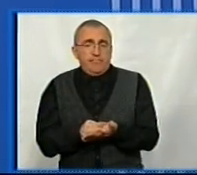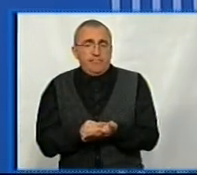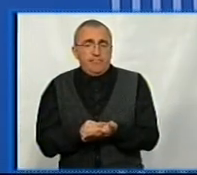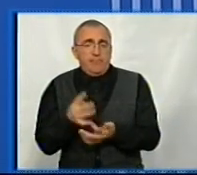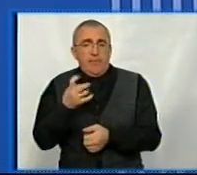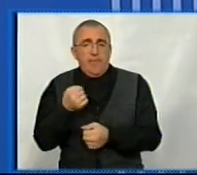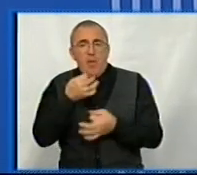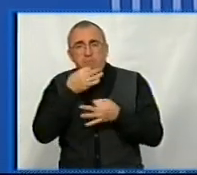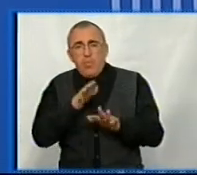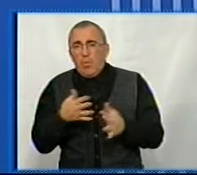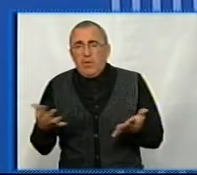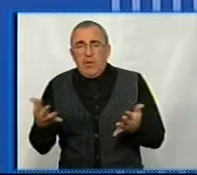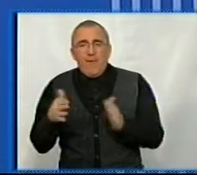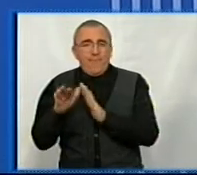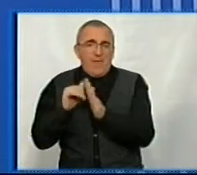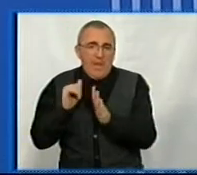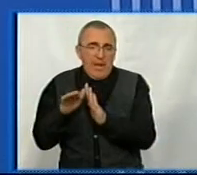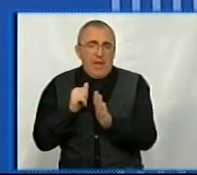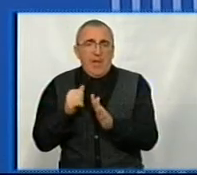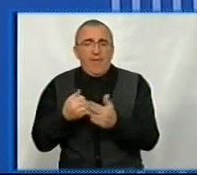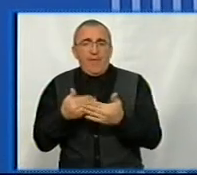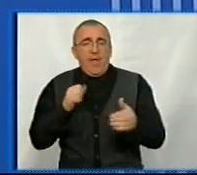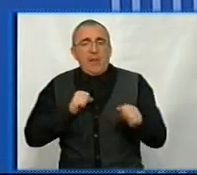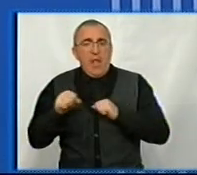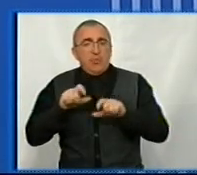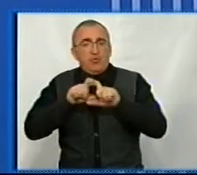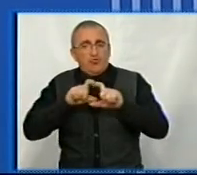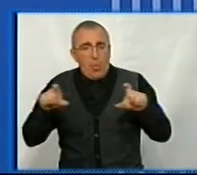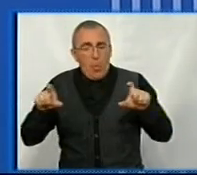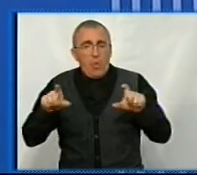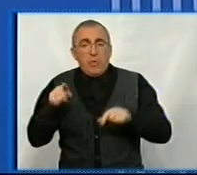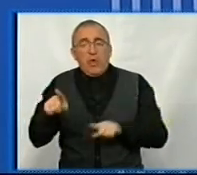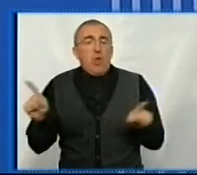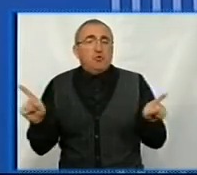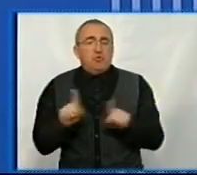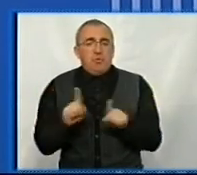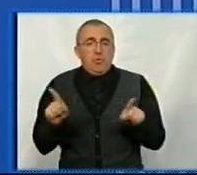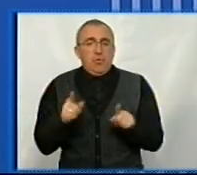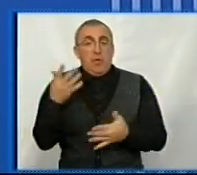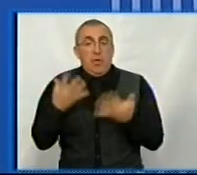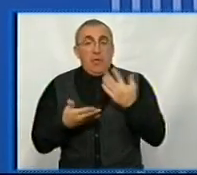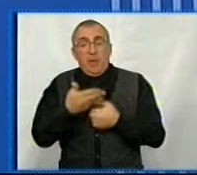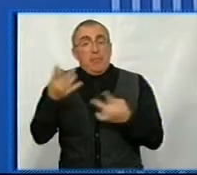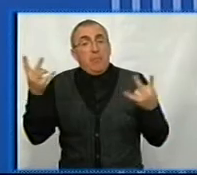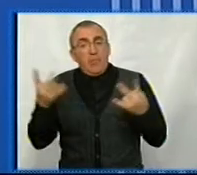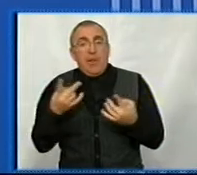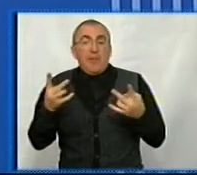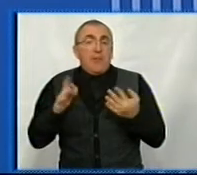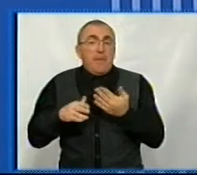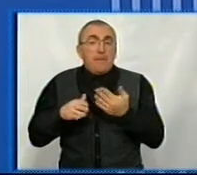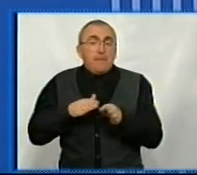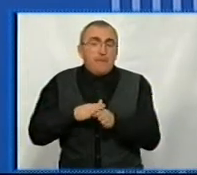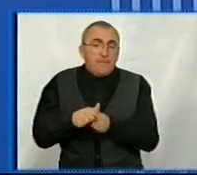відповідає на будь-які виклики від адміністрації школи про те, що якщо їм потрібне якесь необхідне